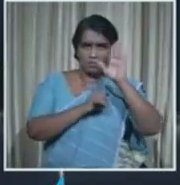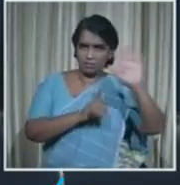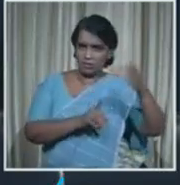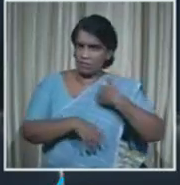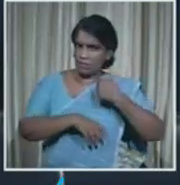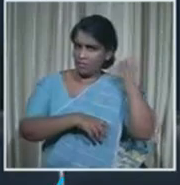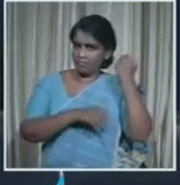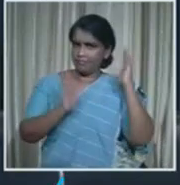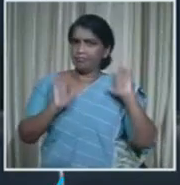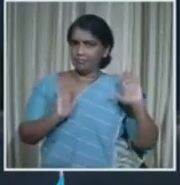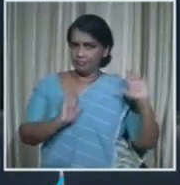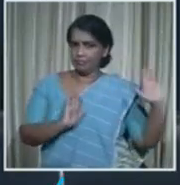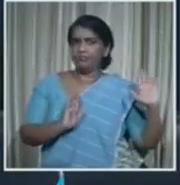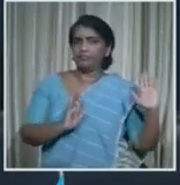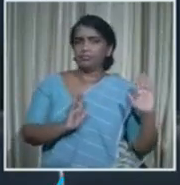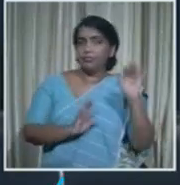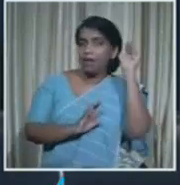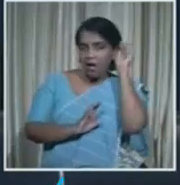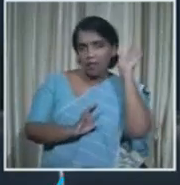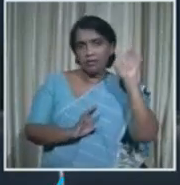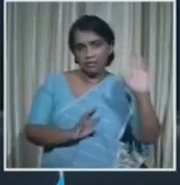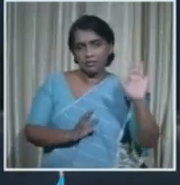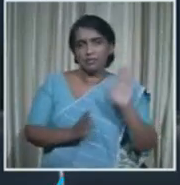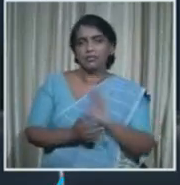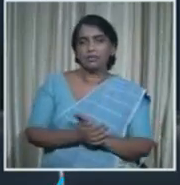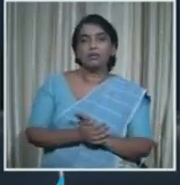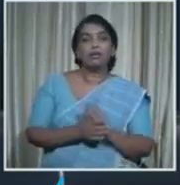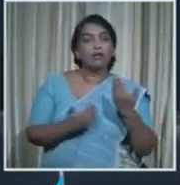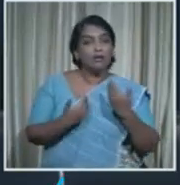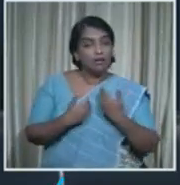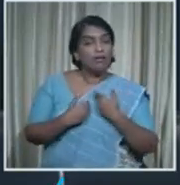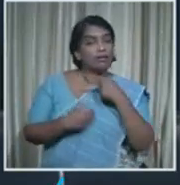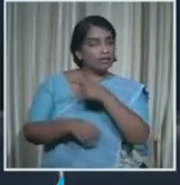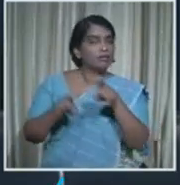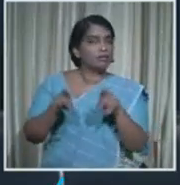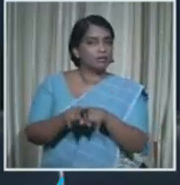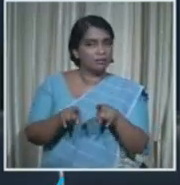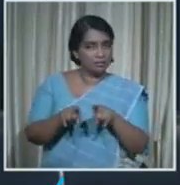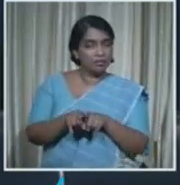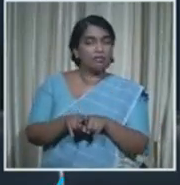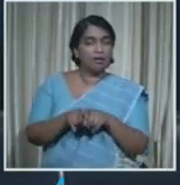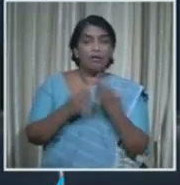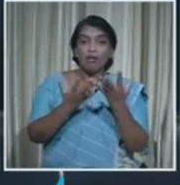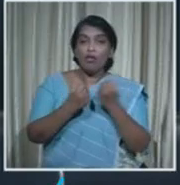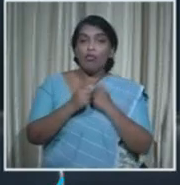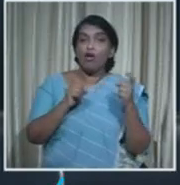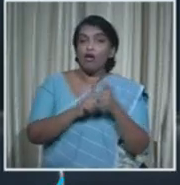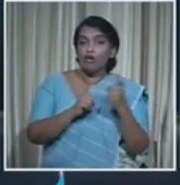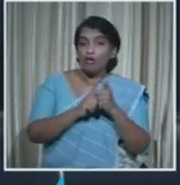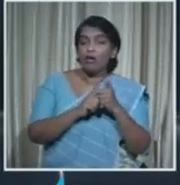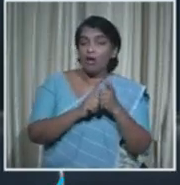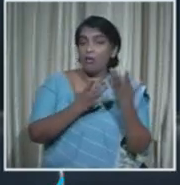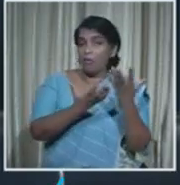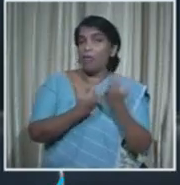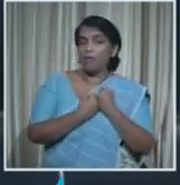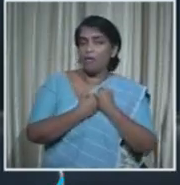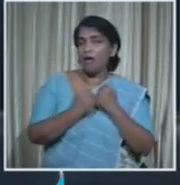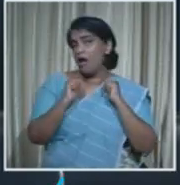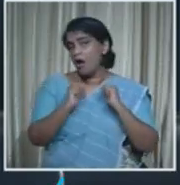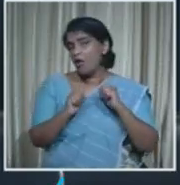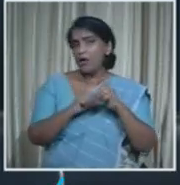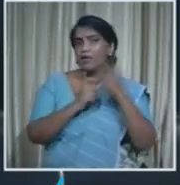කරන්න ඔව් අහගෙන ඉන්න අපි ඒ නිසා ඒව ගන්න අපිට ඩොලර් වමනයි අපි කොහොමද